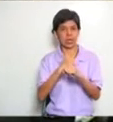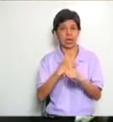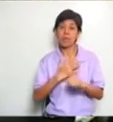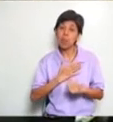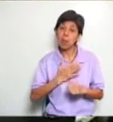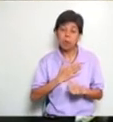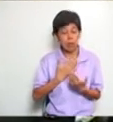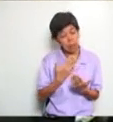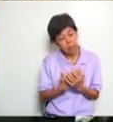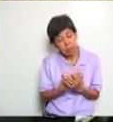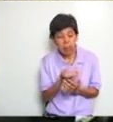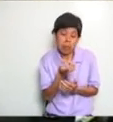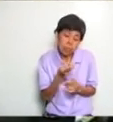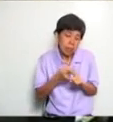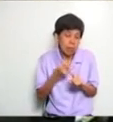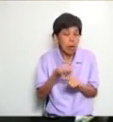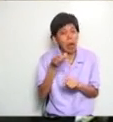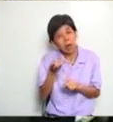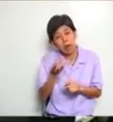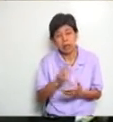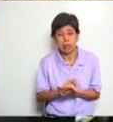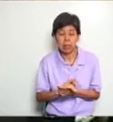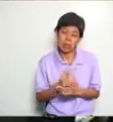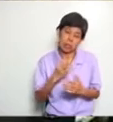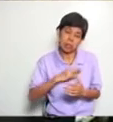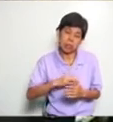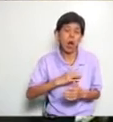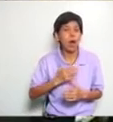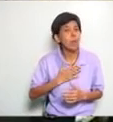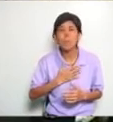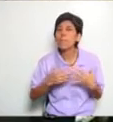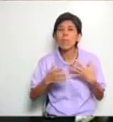ผมบางเอิญเหือนเดือนแค่นี้บํานานแค่นี้อะไรได้ทใล Orb